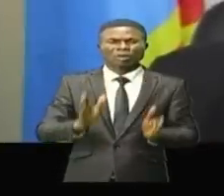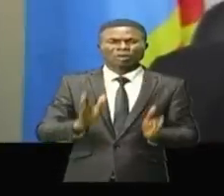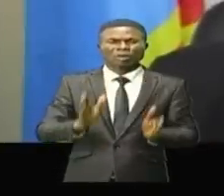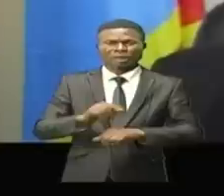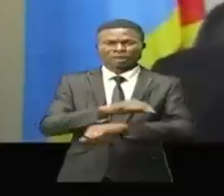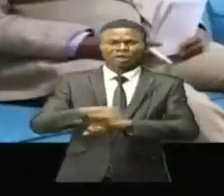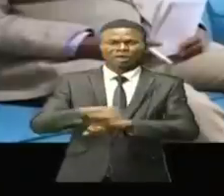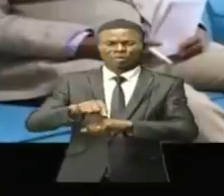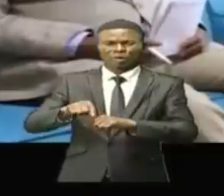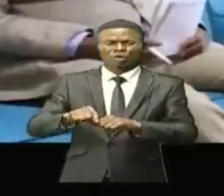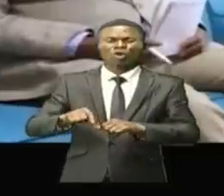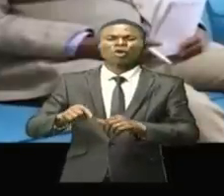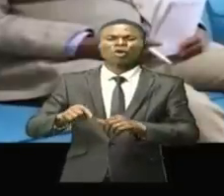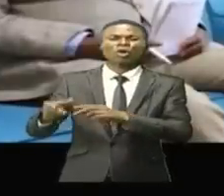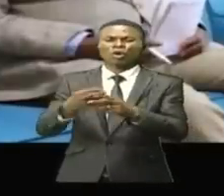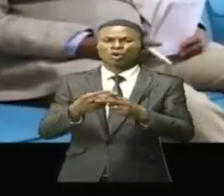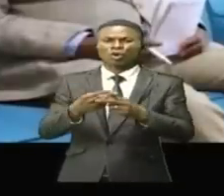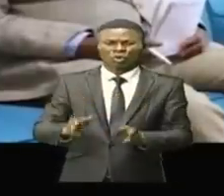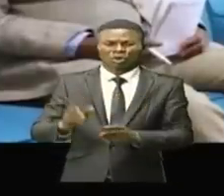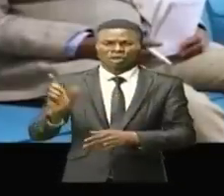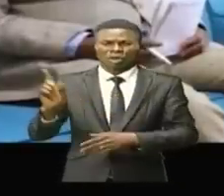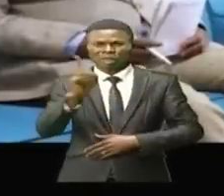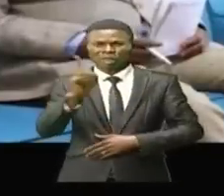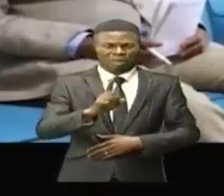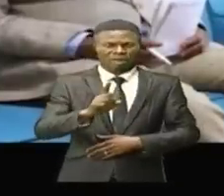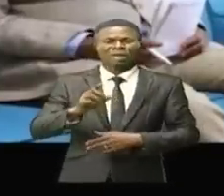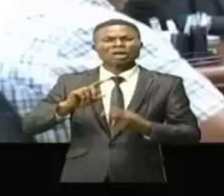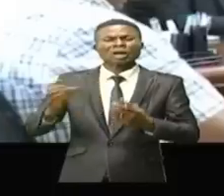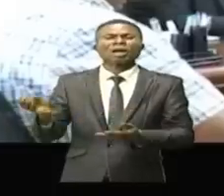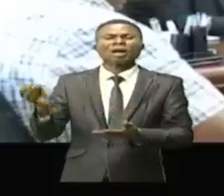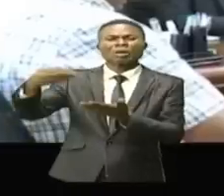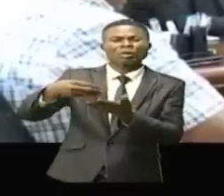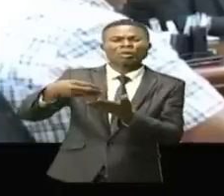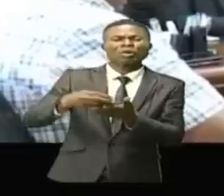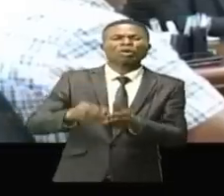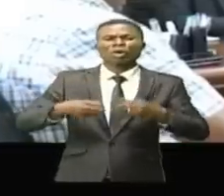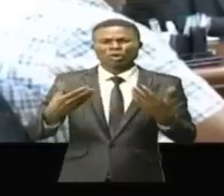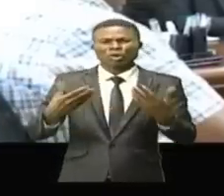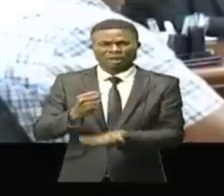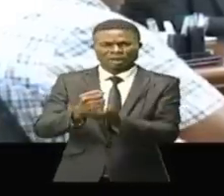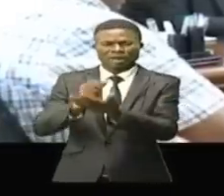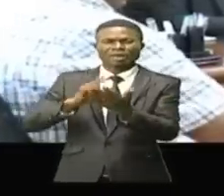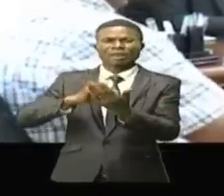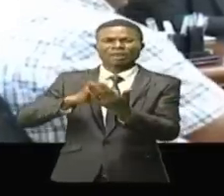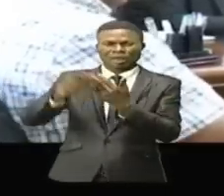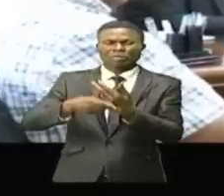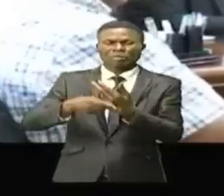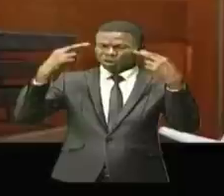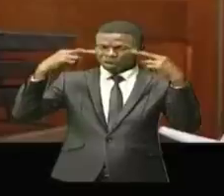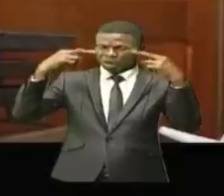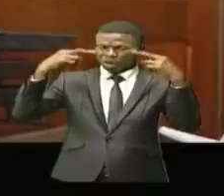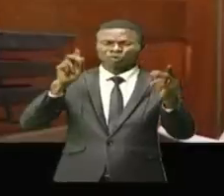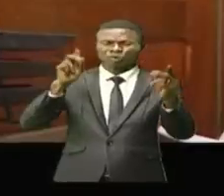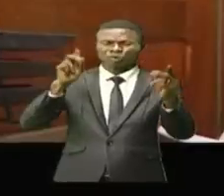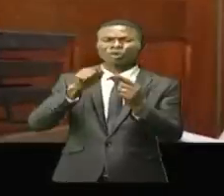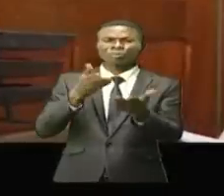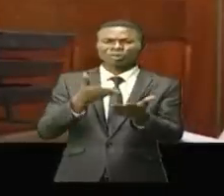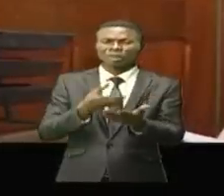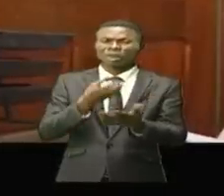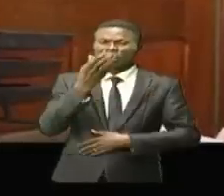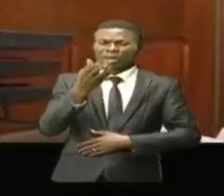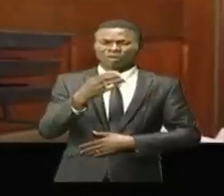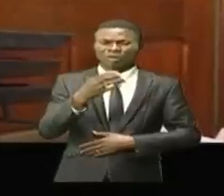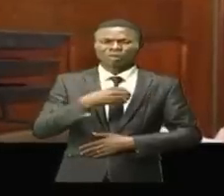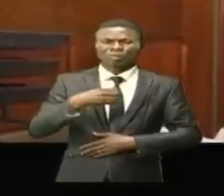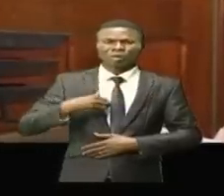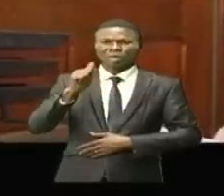du programme pour exprimer chacun le degré de sa contribution en vue d'aider le programme à atteindre ses objectifs. C'est le cas de Mme